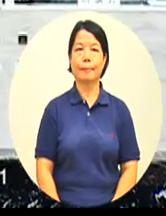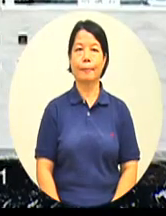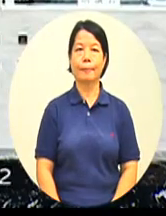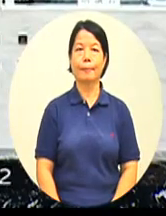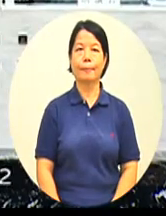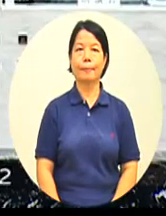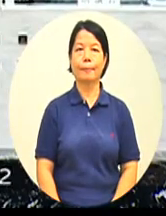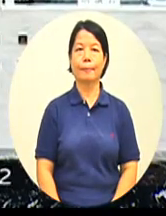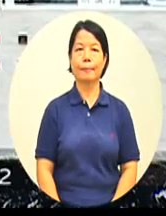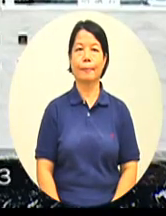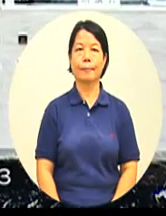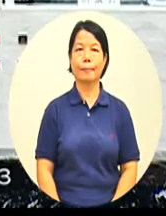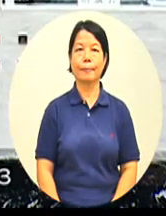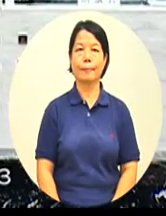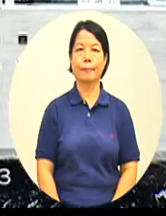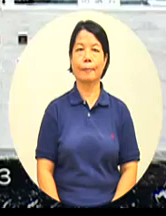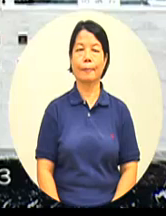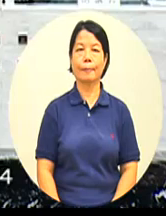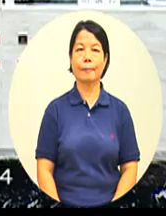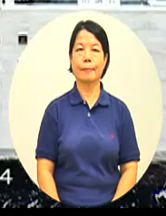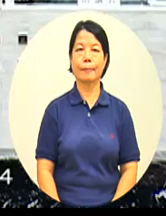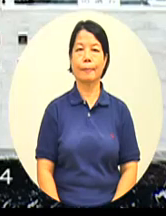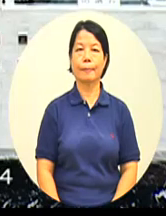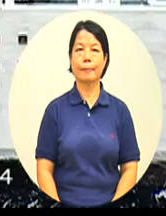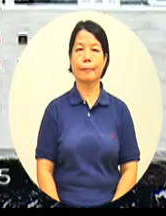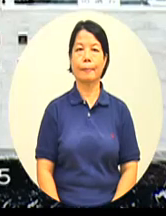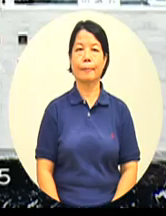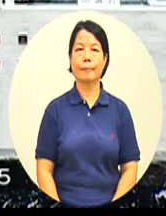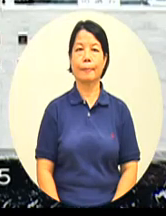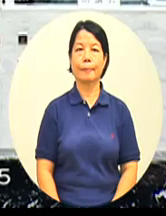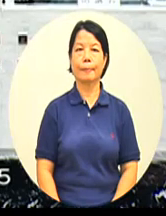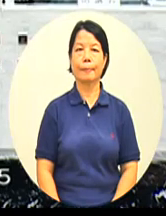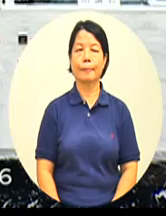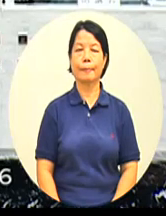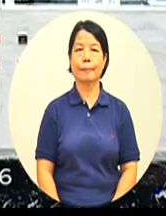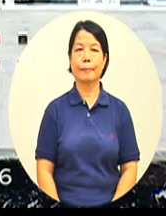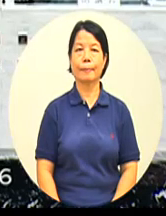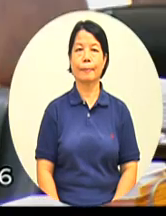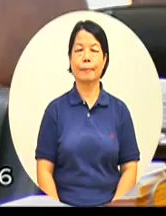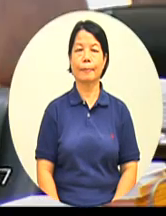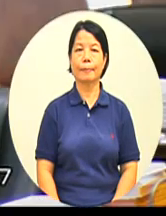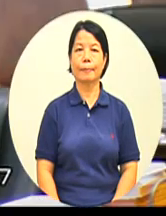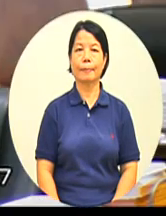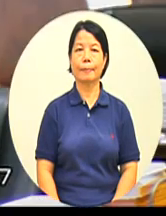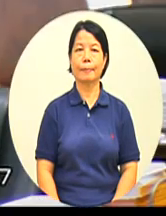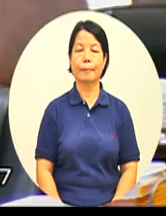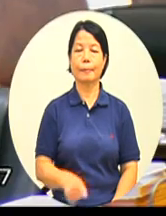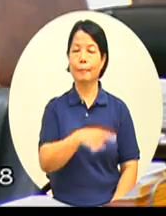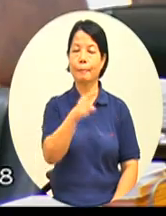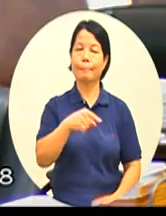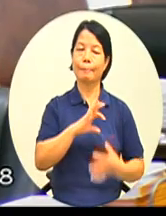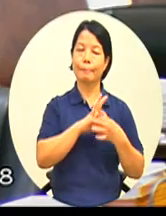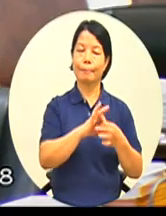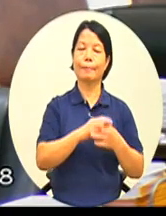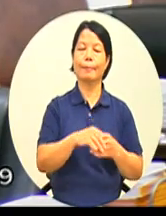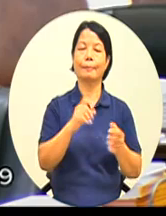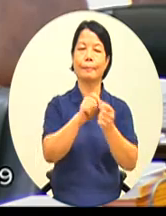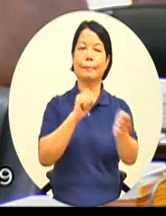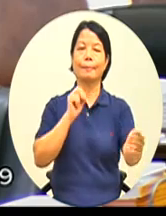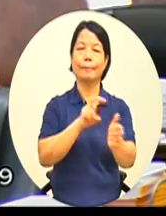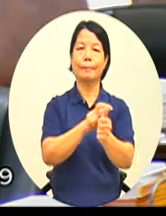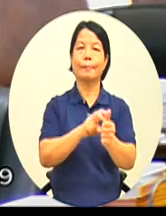各位、长官、各位市民朋友，大家早。我家大家都最关心的就是长照的问